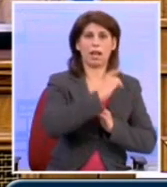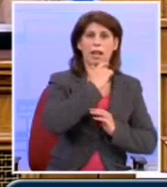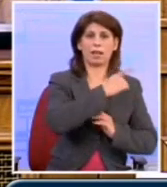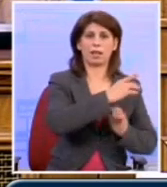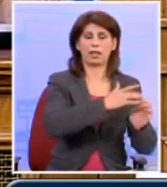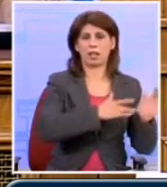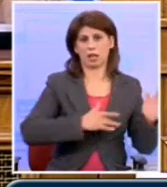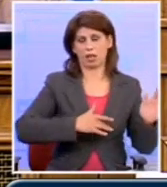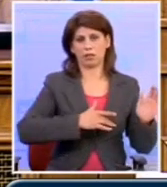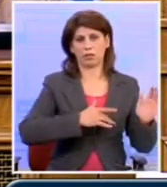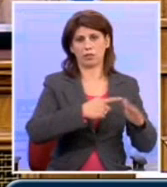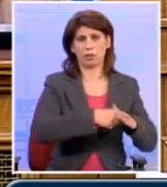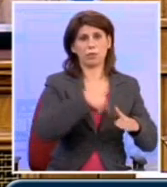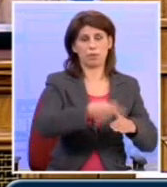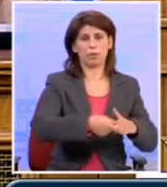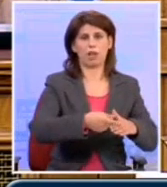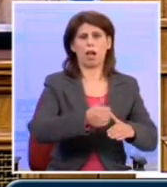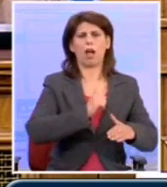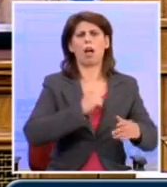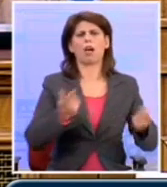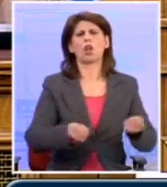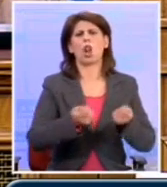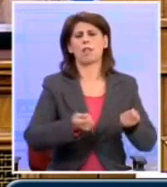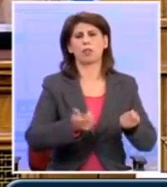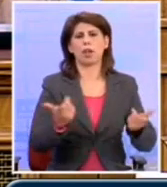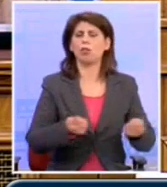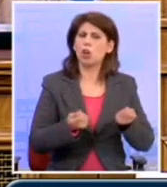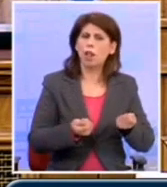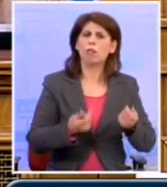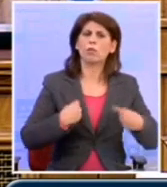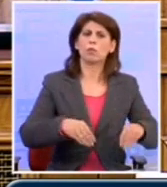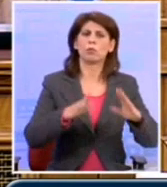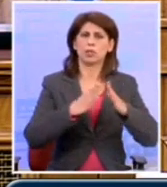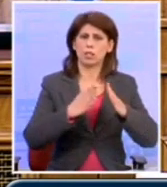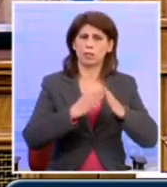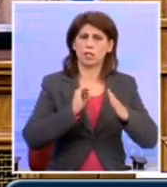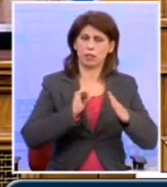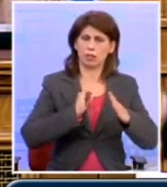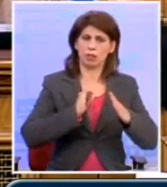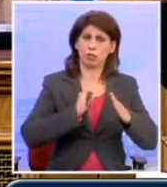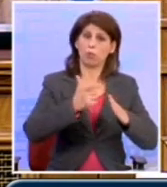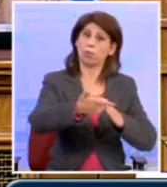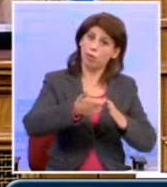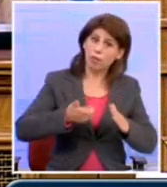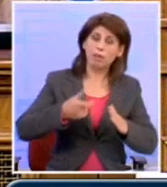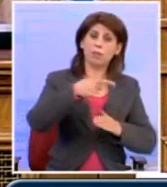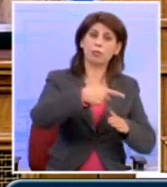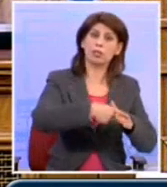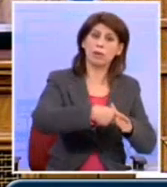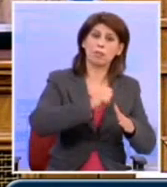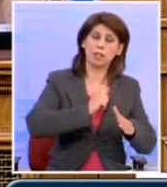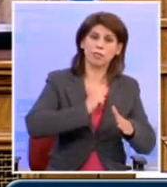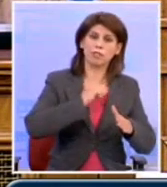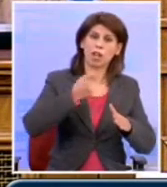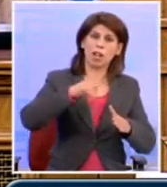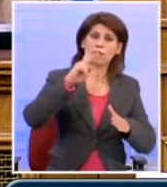στους κατασκευαστές, στους εργολάβους. Οι εργολάβοι πούλησαν τα σπίτια σε ιδιώτες που δανείστηκαν και αυτοί από τις τράπεζες,